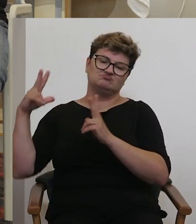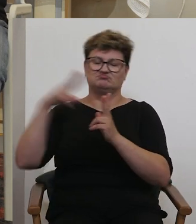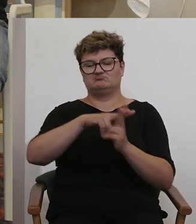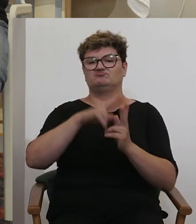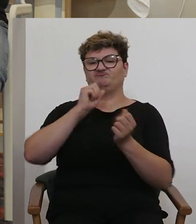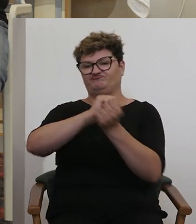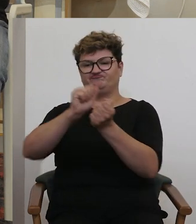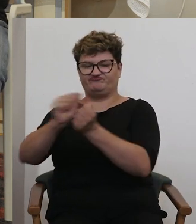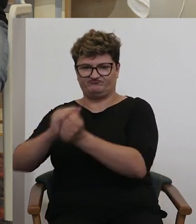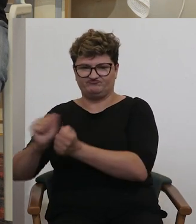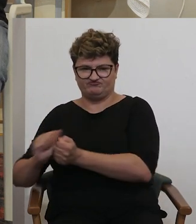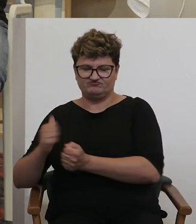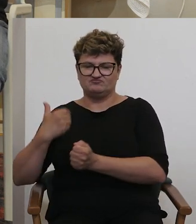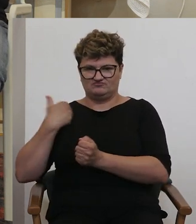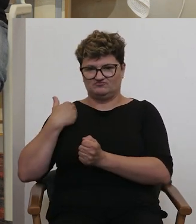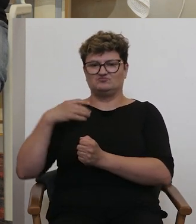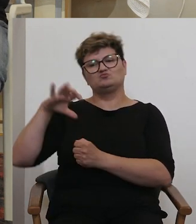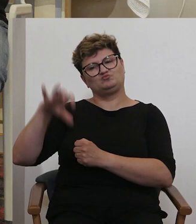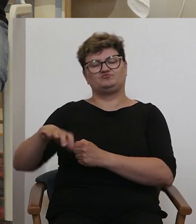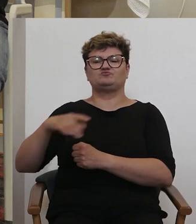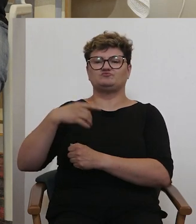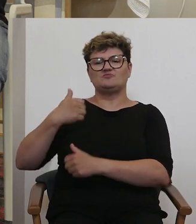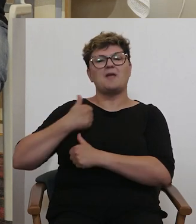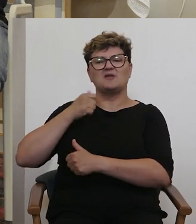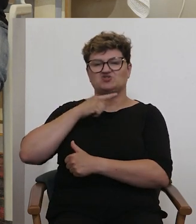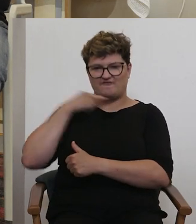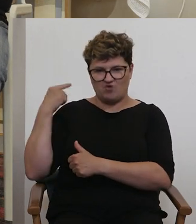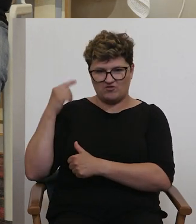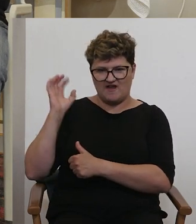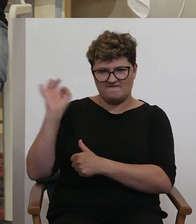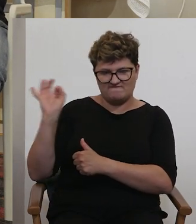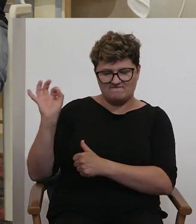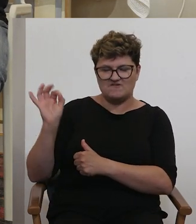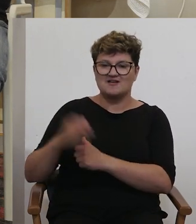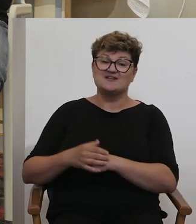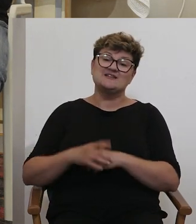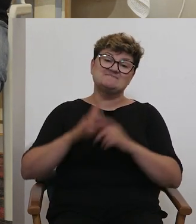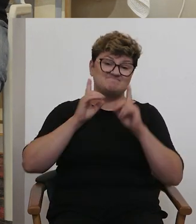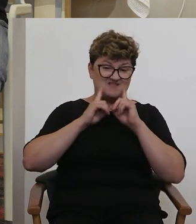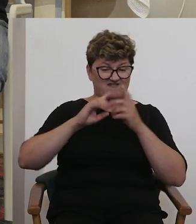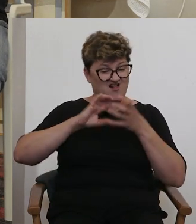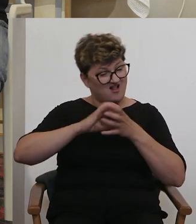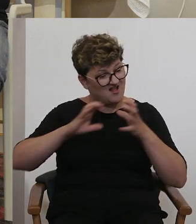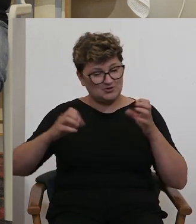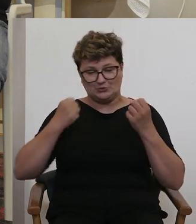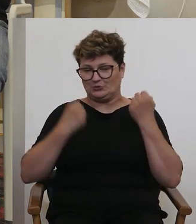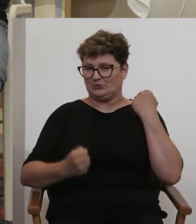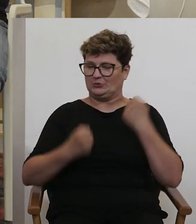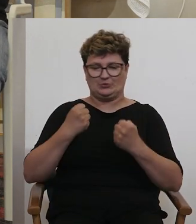zdobywały i niszczyły oddziały Armii Czerwonej. No i prawda też jest bardziej skomplikowana, gdyż no